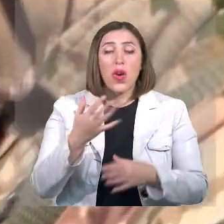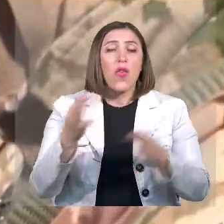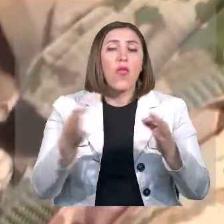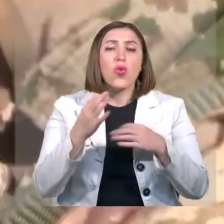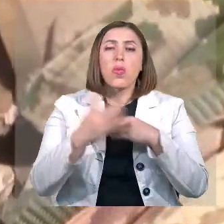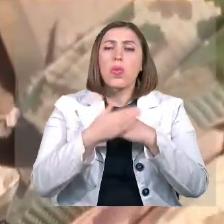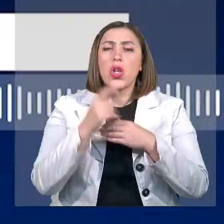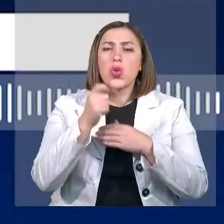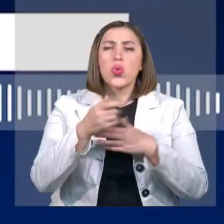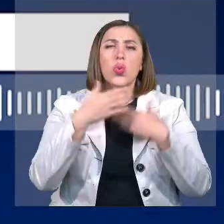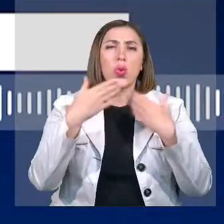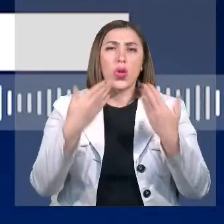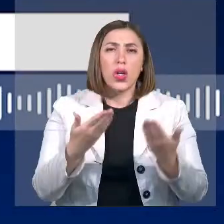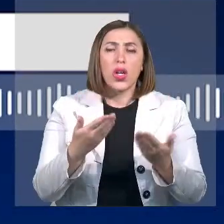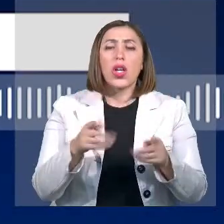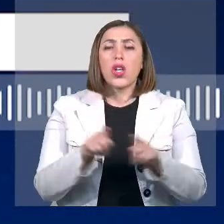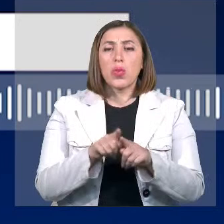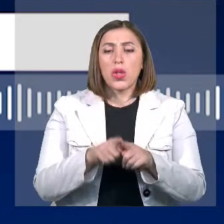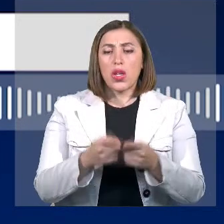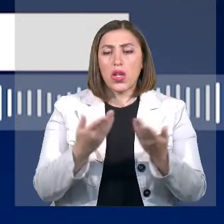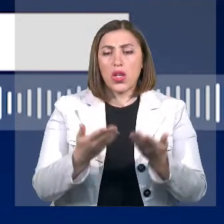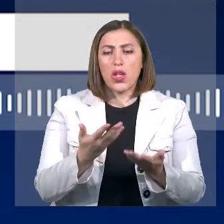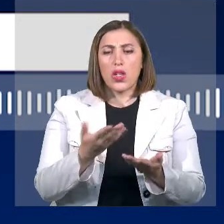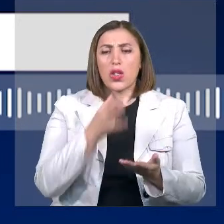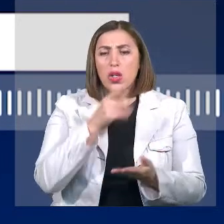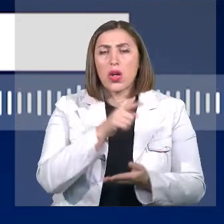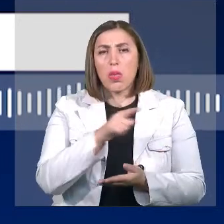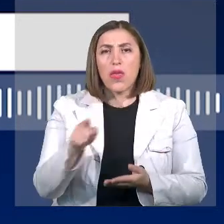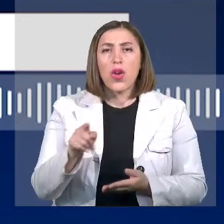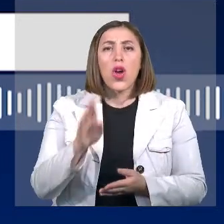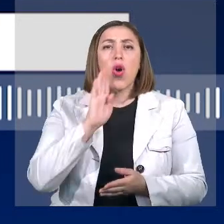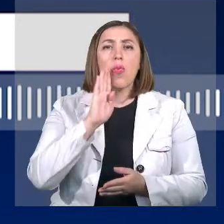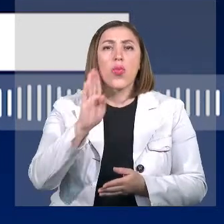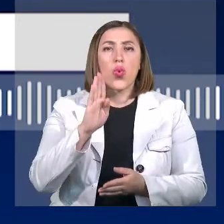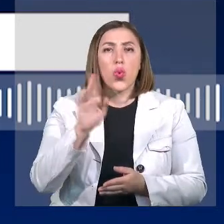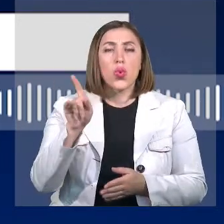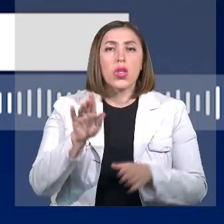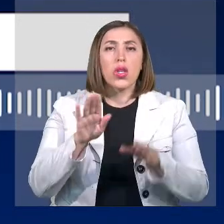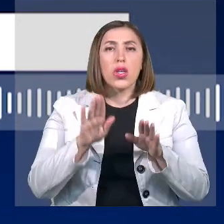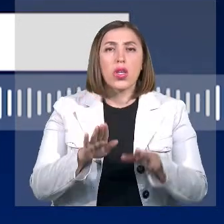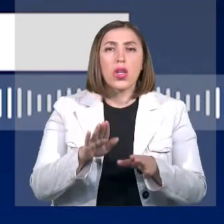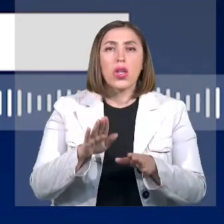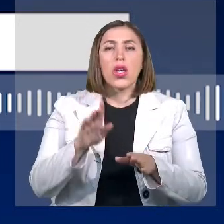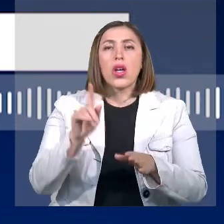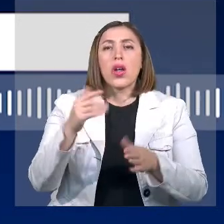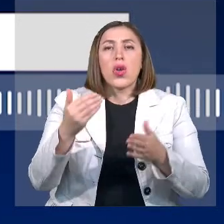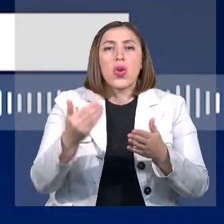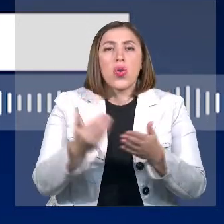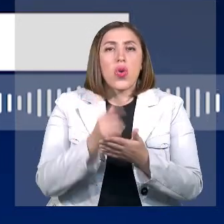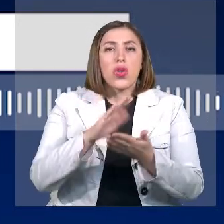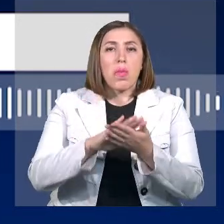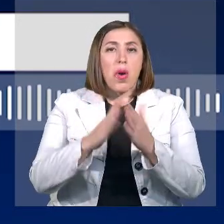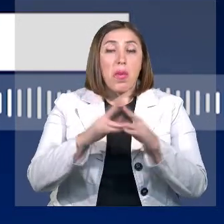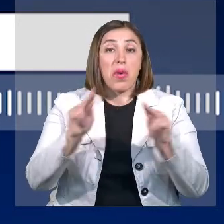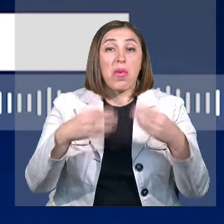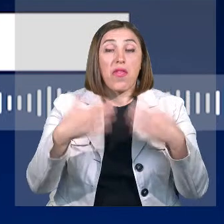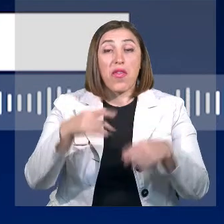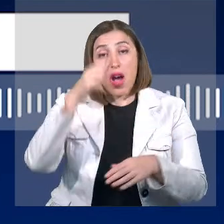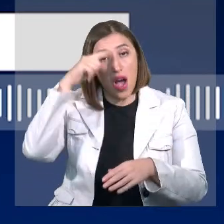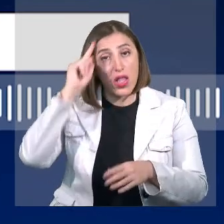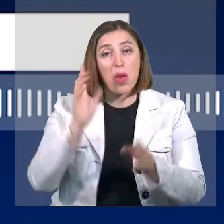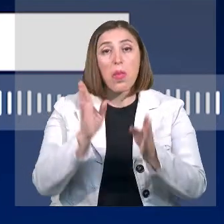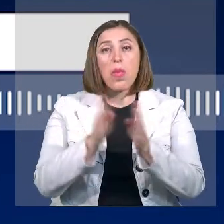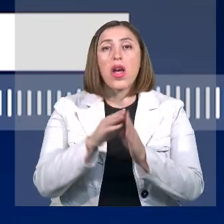Մենք տեսնում ենք, որ այս օրերին Բրյուսելը ամենաբարձր մակարդակով հերթական էներգետիկ համաձայնությունն է կնքում Ադրբեջանի հետ